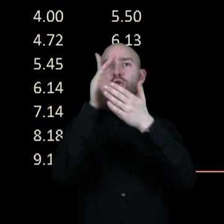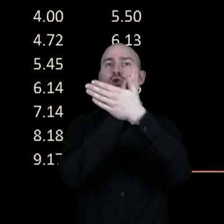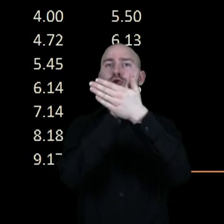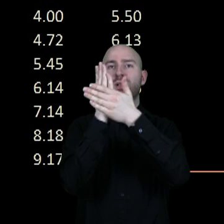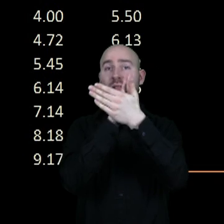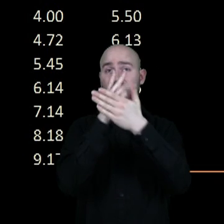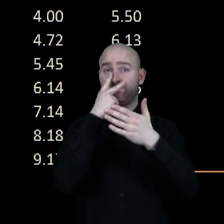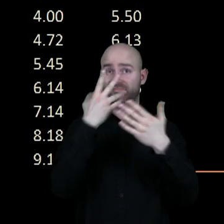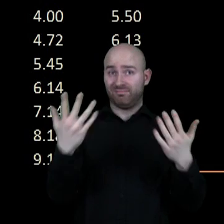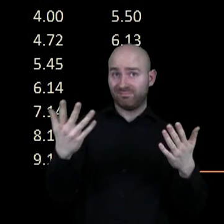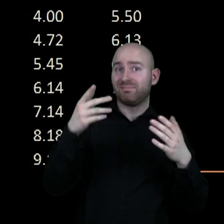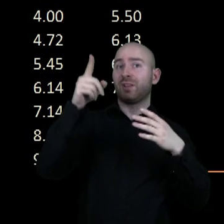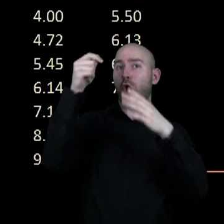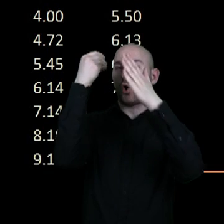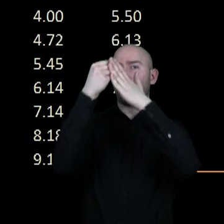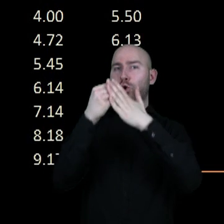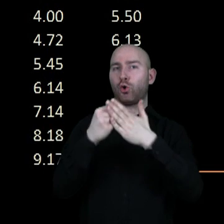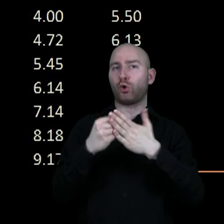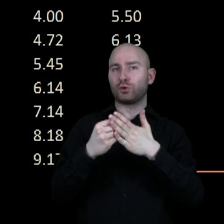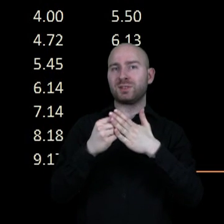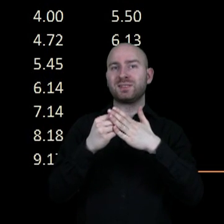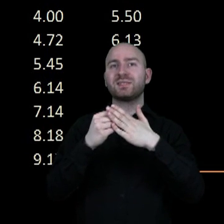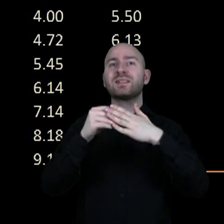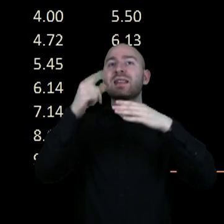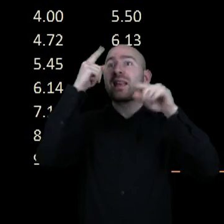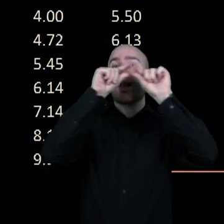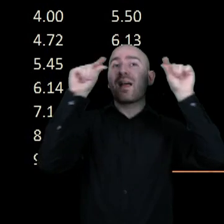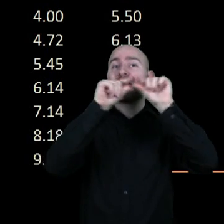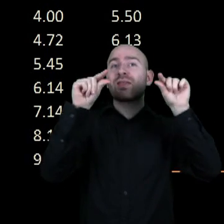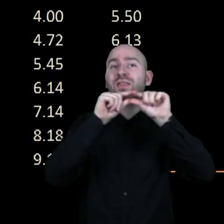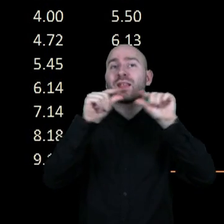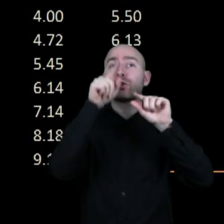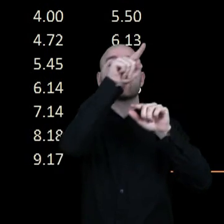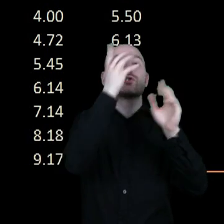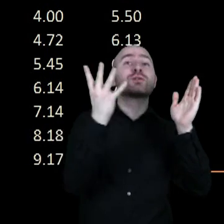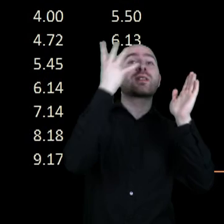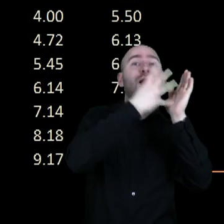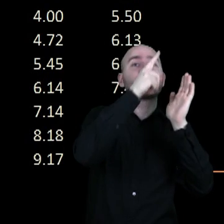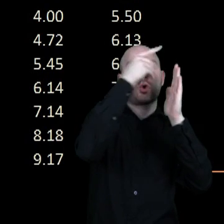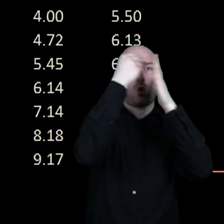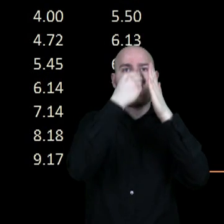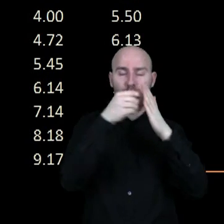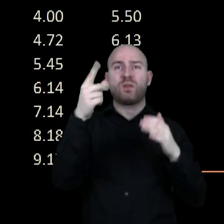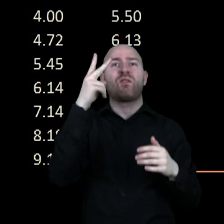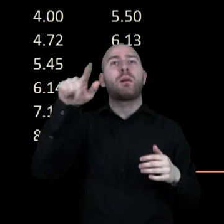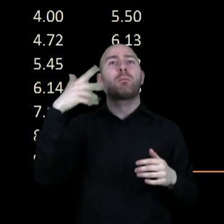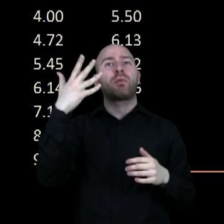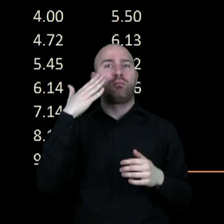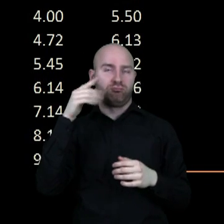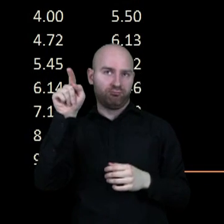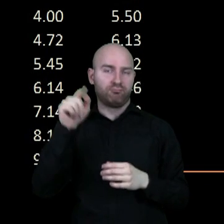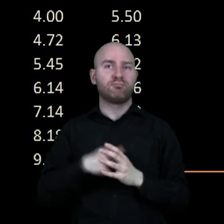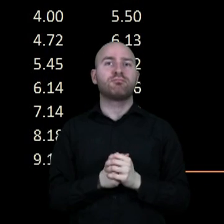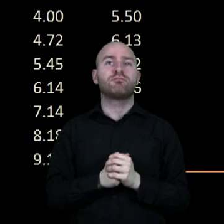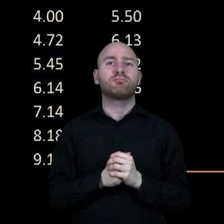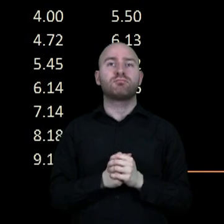Wpisałem w tytule średnio, bo chodzi mi o średni dodatkowy koszt linijki dla tych pierwszych 4000 linijek. Teraz